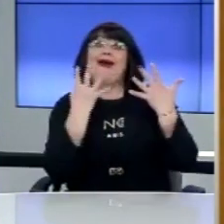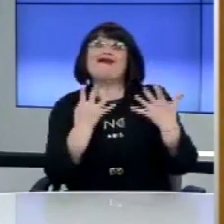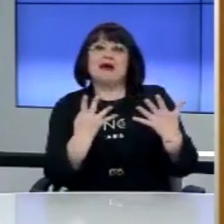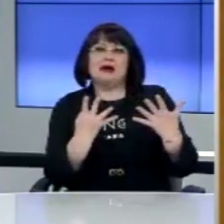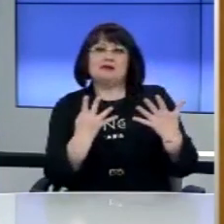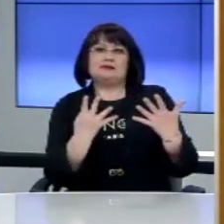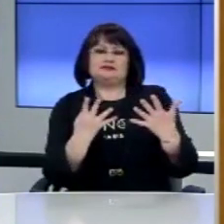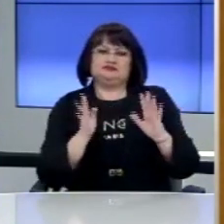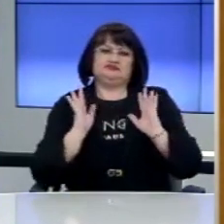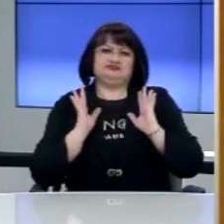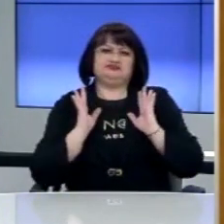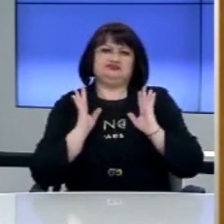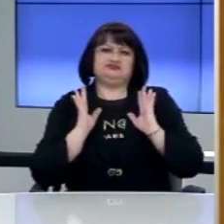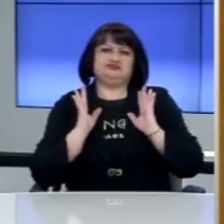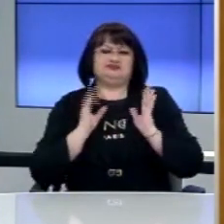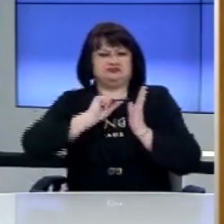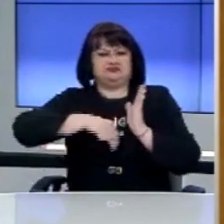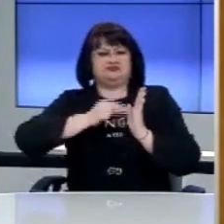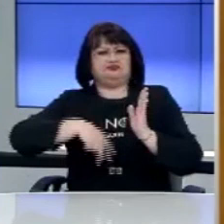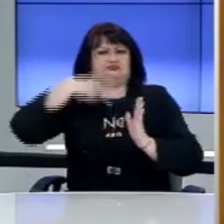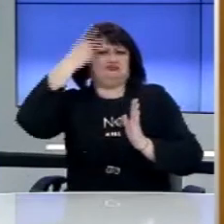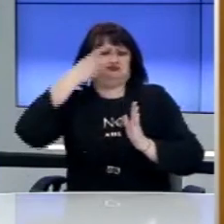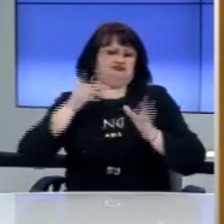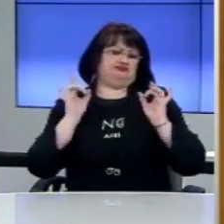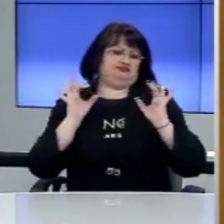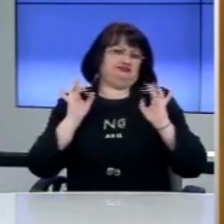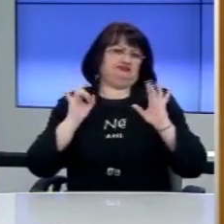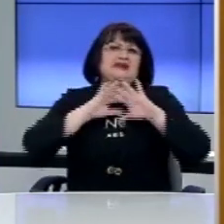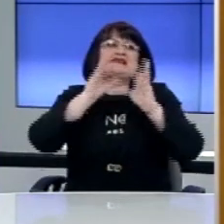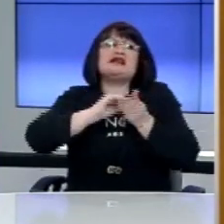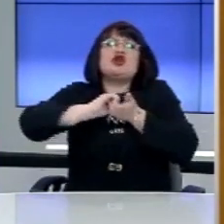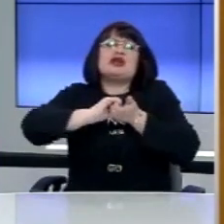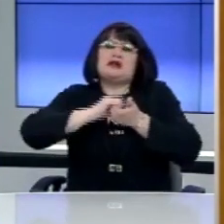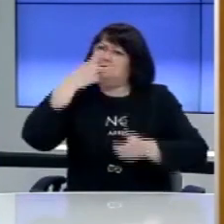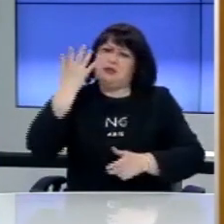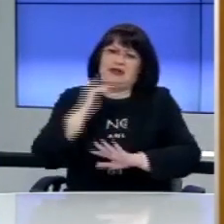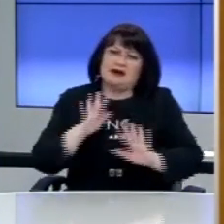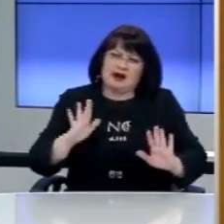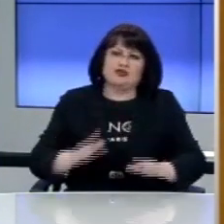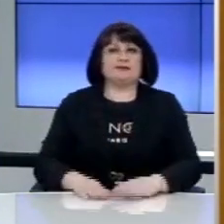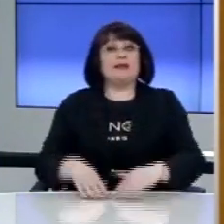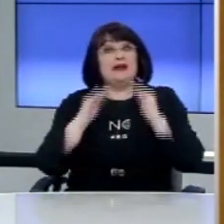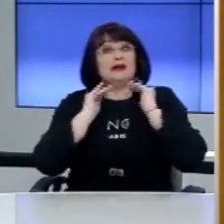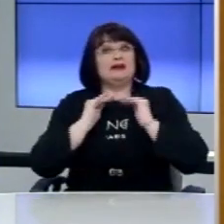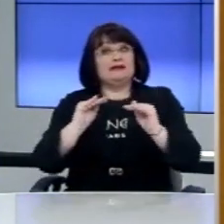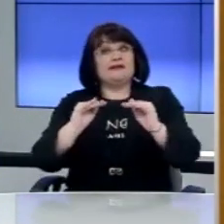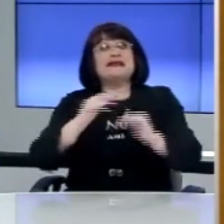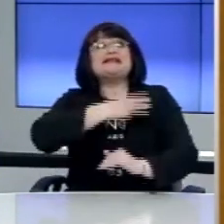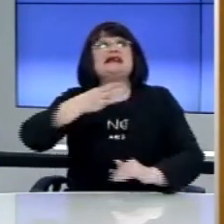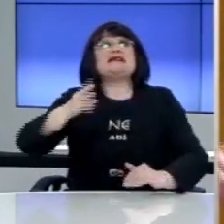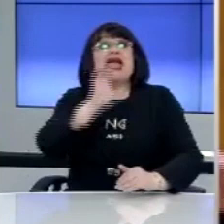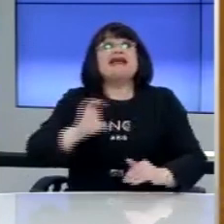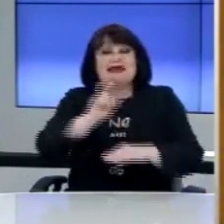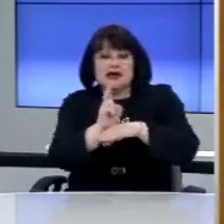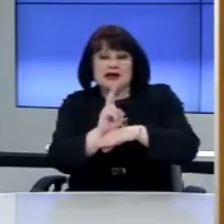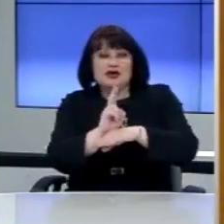εκτός οποιασδήποτε συλλογική σύμβαση εργασίας. Διατηρήσατε ανέγγιχτη την εγκύκλιο του ΣΥΡΙΖΑ για